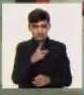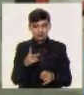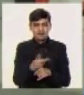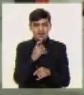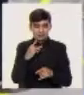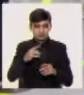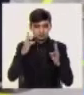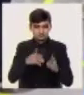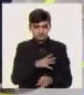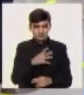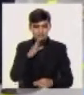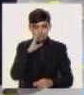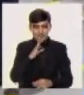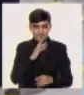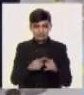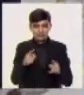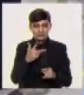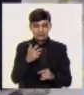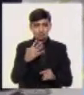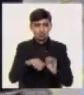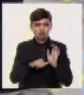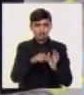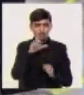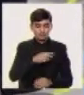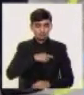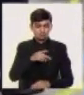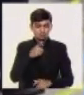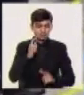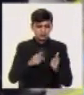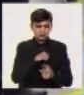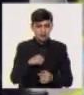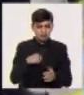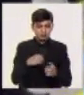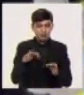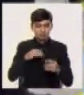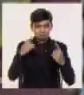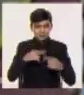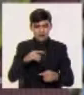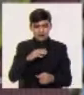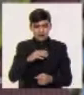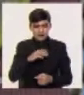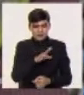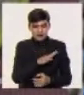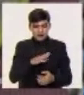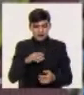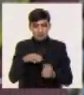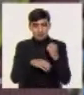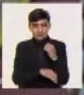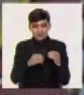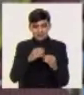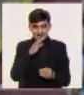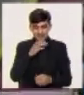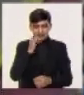5 месяцев погибли 346 человек. Это стало самым серьезным кризисом безопасности в отрасли за последние десятилетия